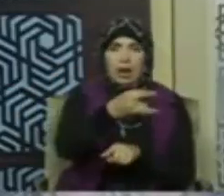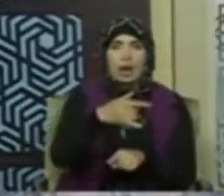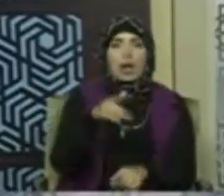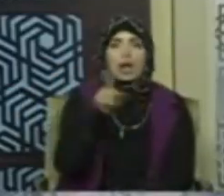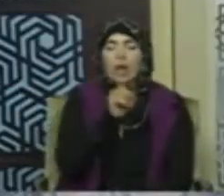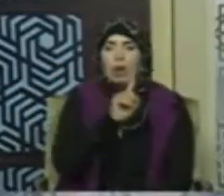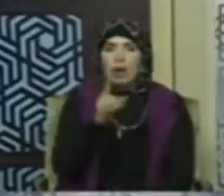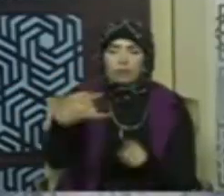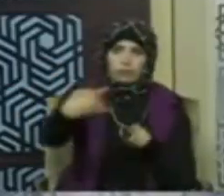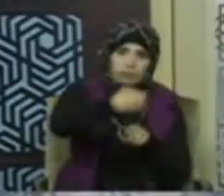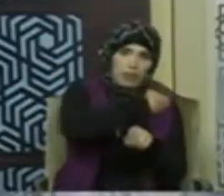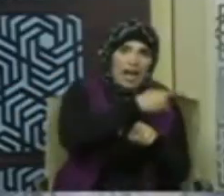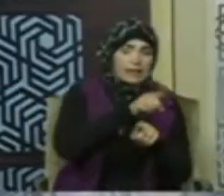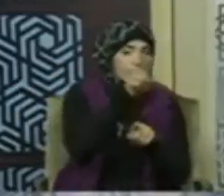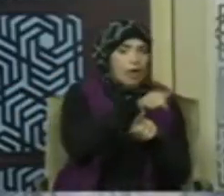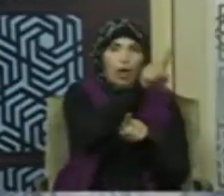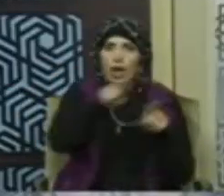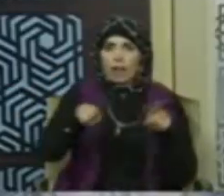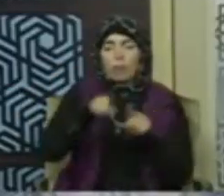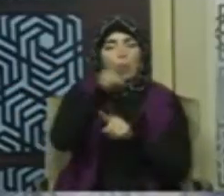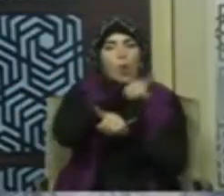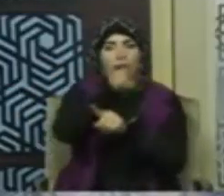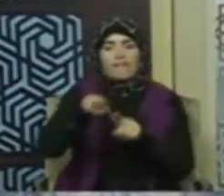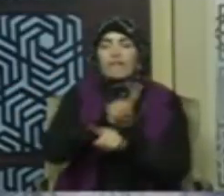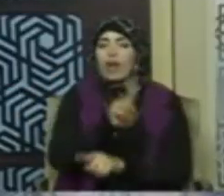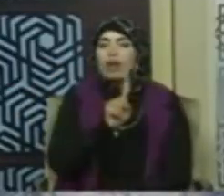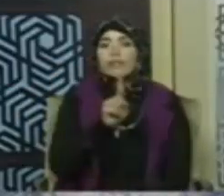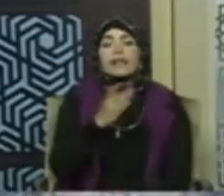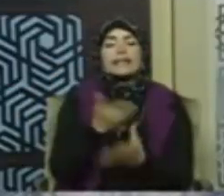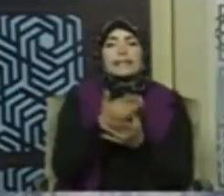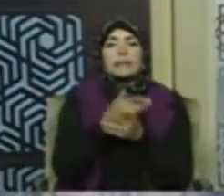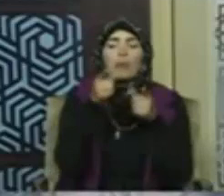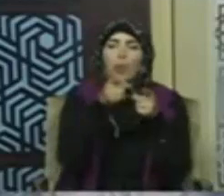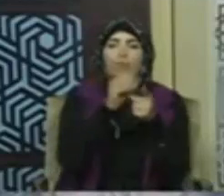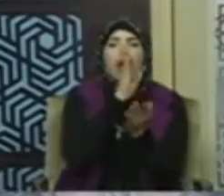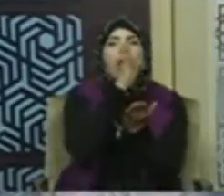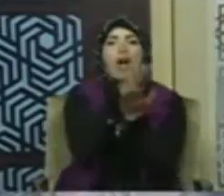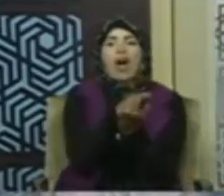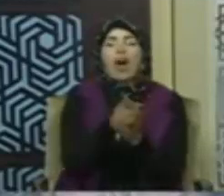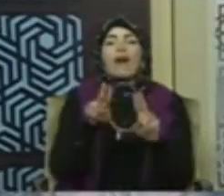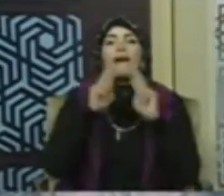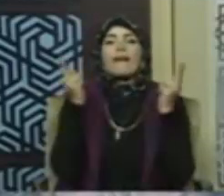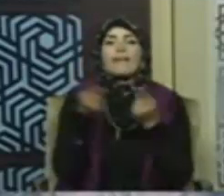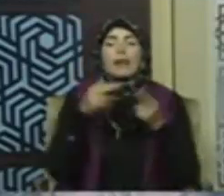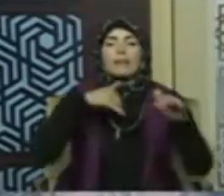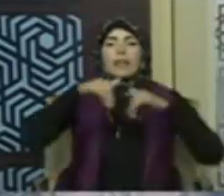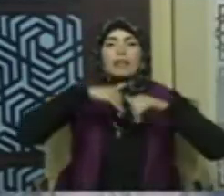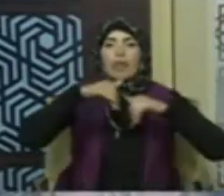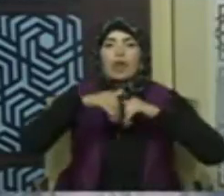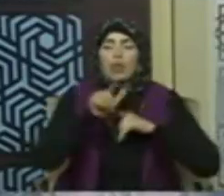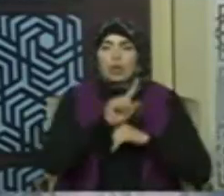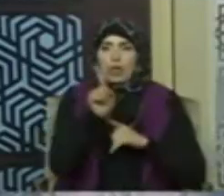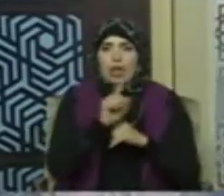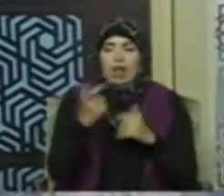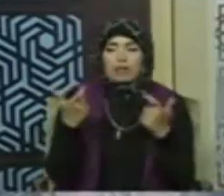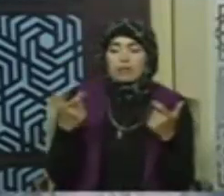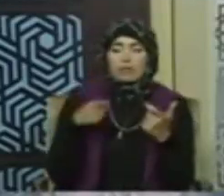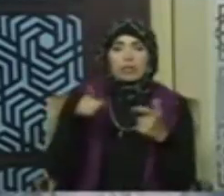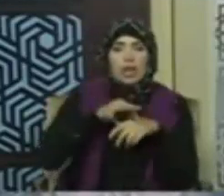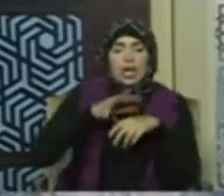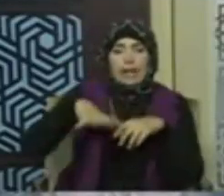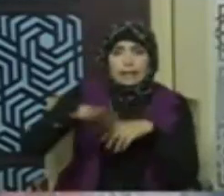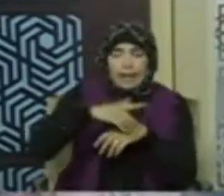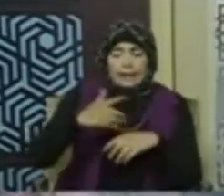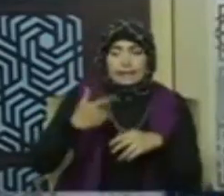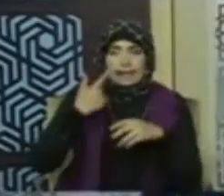عكس الاتجاه، ولا تقع في المخالفات، لأن هذا هو حق عام لا تنتظم حياة الناس